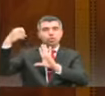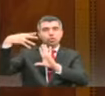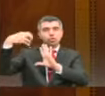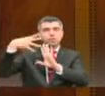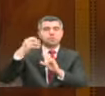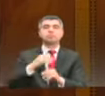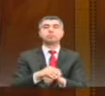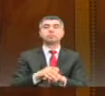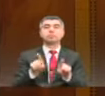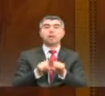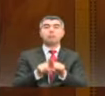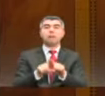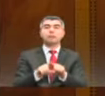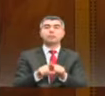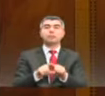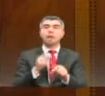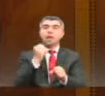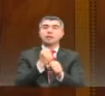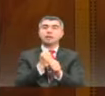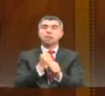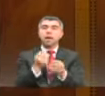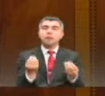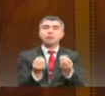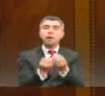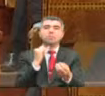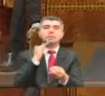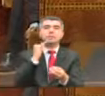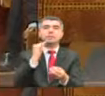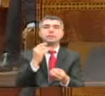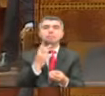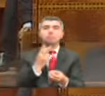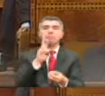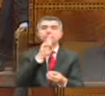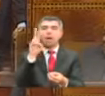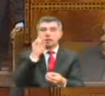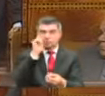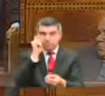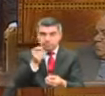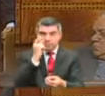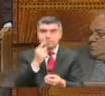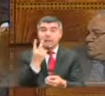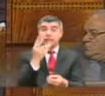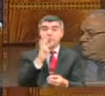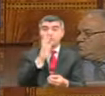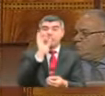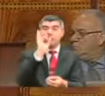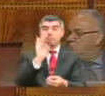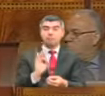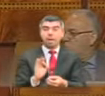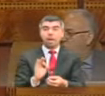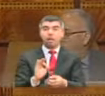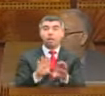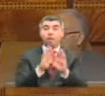تفعيلا للتوجيهات الملكية السامية، وذلك من أجل رفع حصة الطاقات المتجددة من 42% من